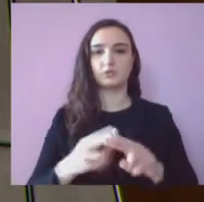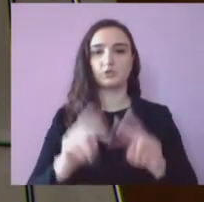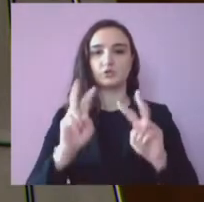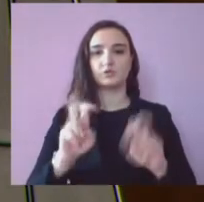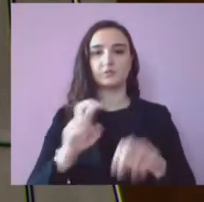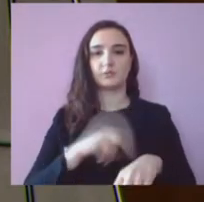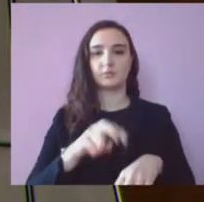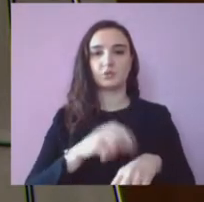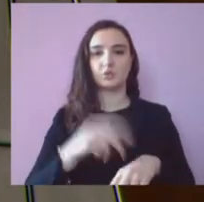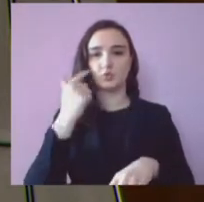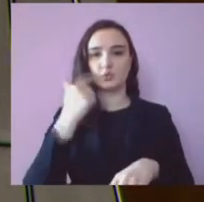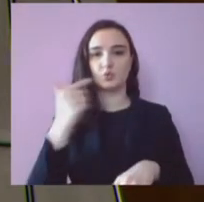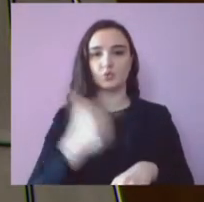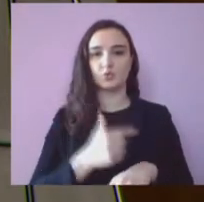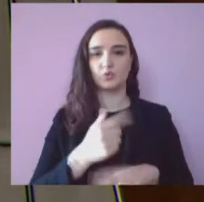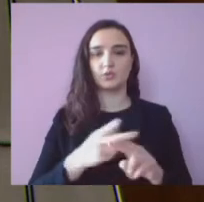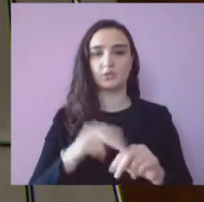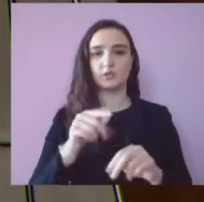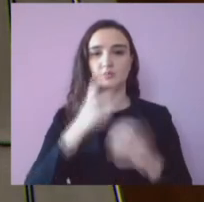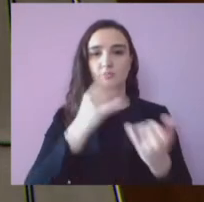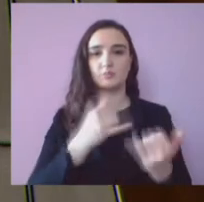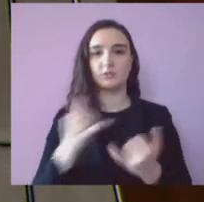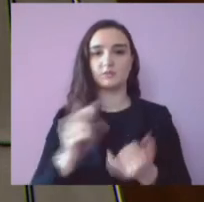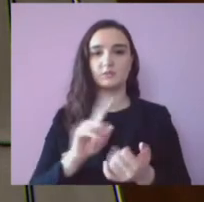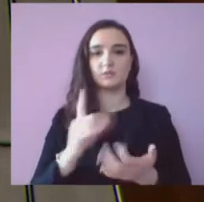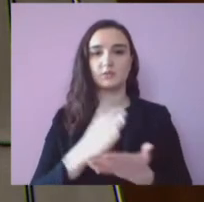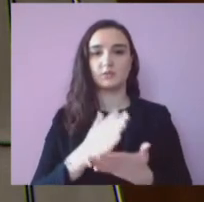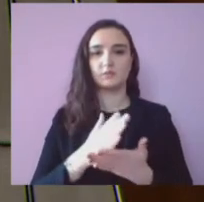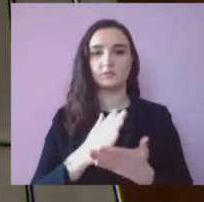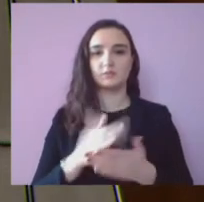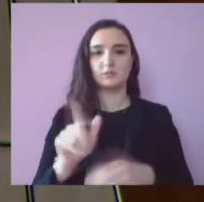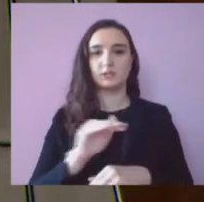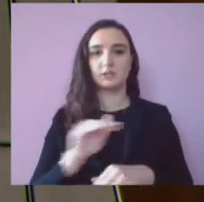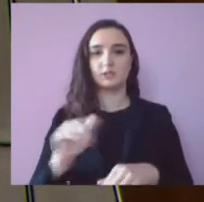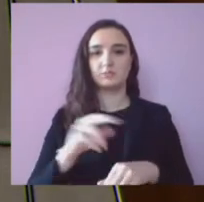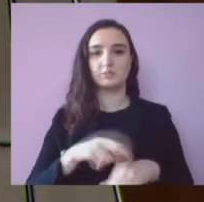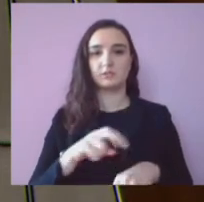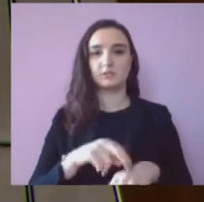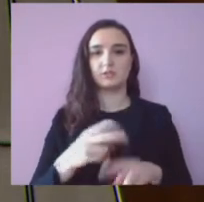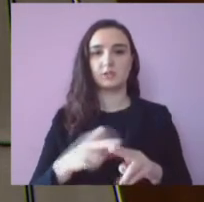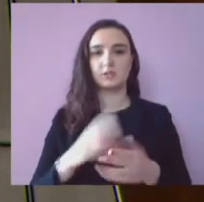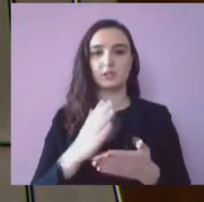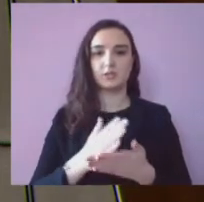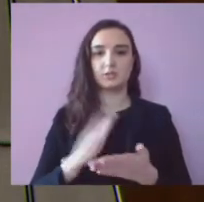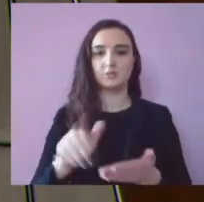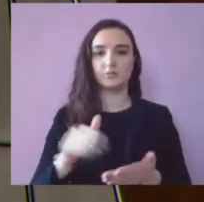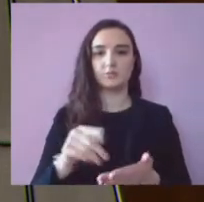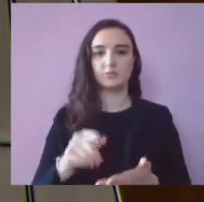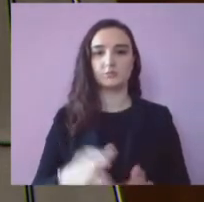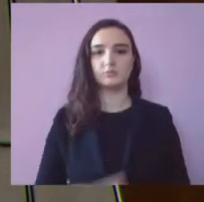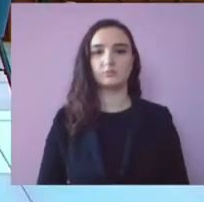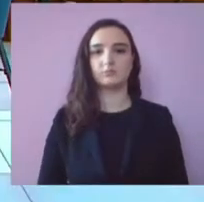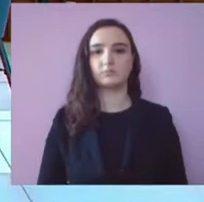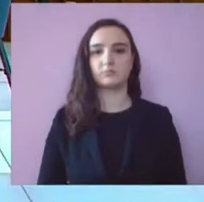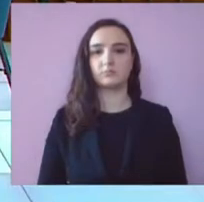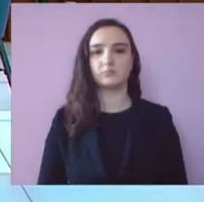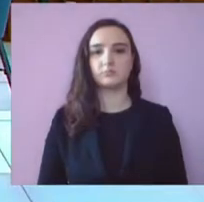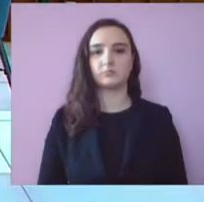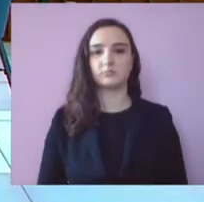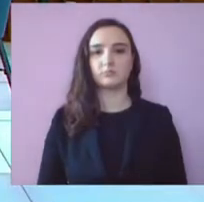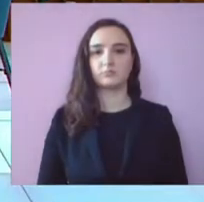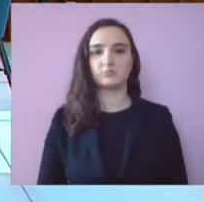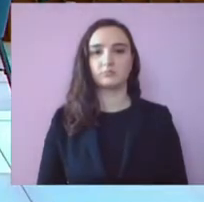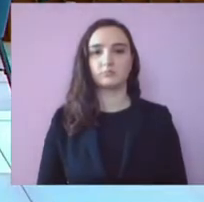Ჩვენ თვალისწინებთ იმ მომენტისათვის რა აქვს სამკიცებით მედიცინას, არის თუ არა ეს სიახლეები. დღევანდელი ჩვენი შეხვედრა კიდევ